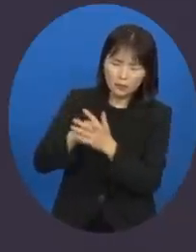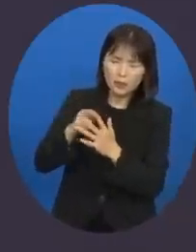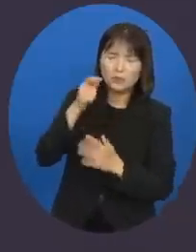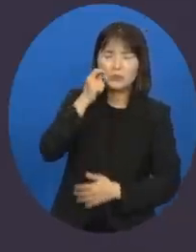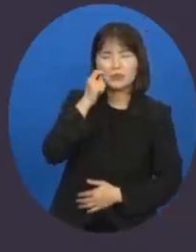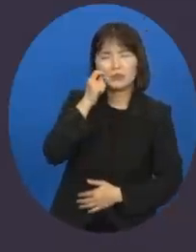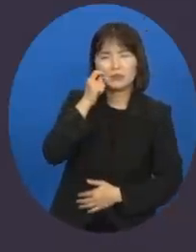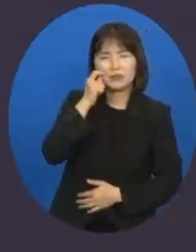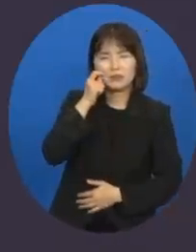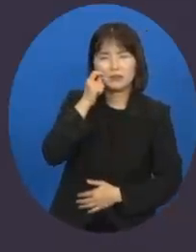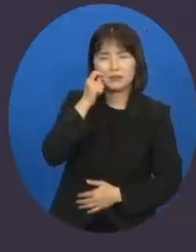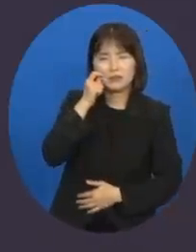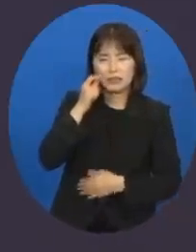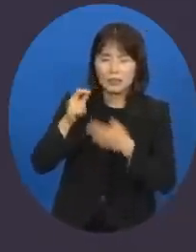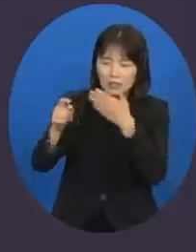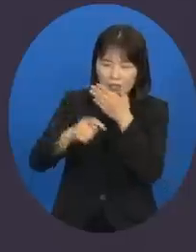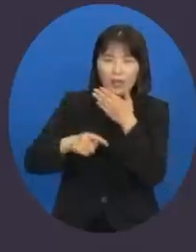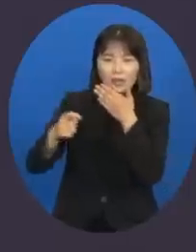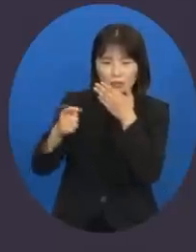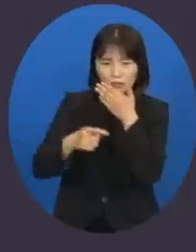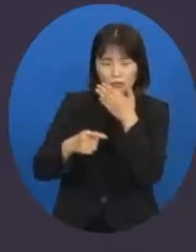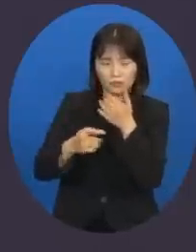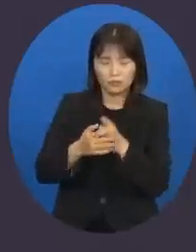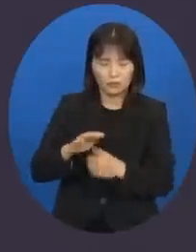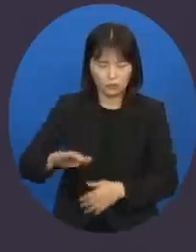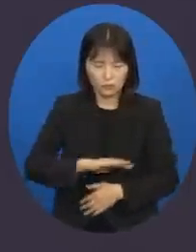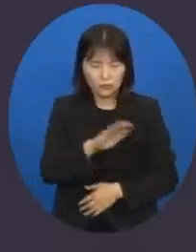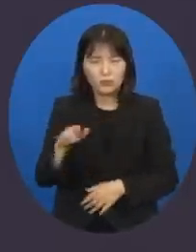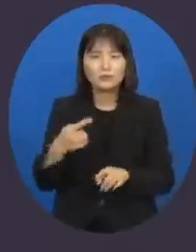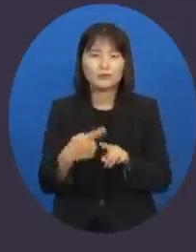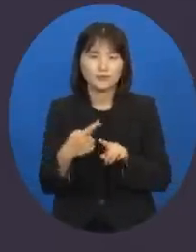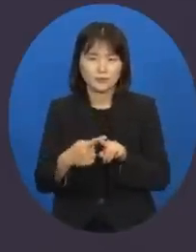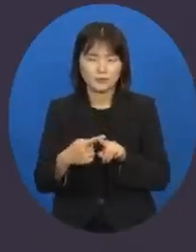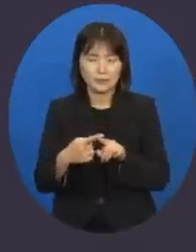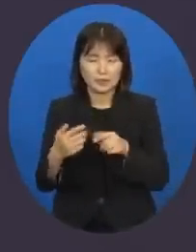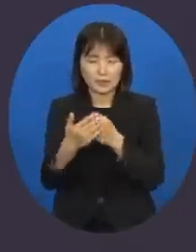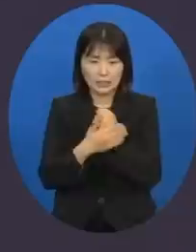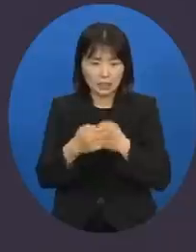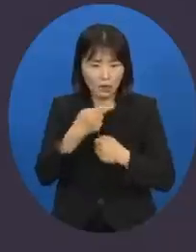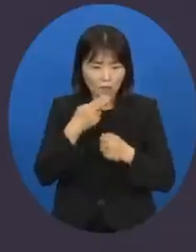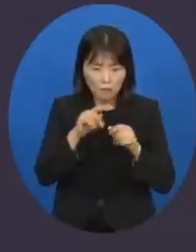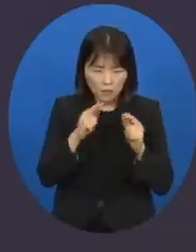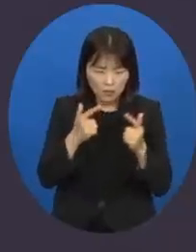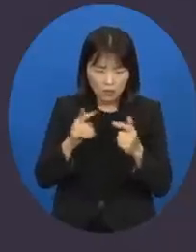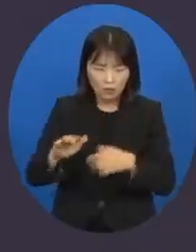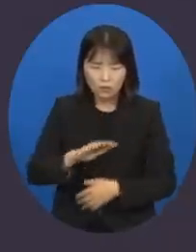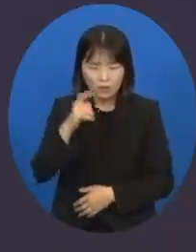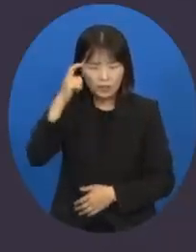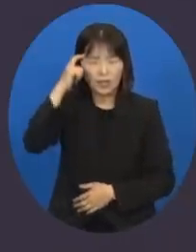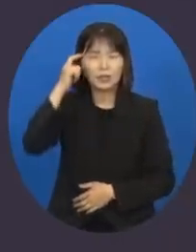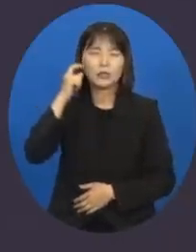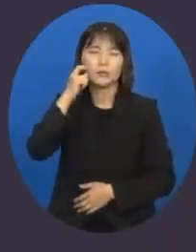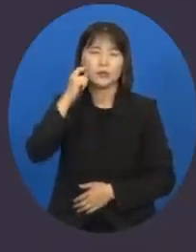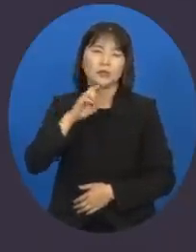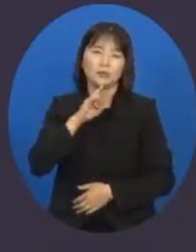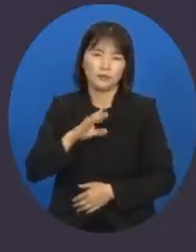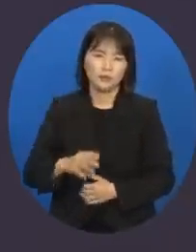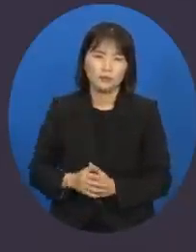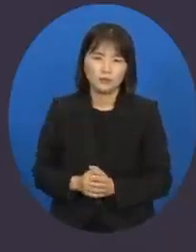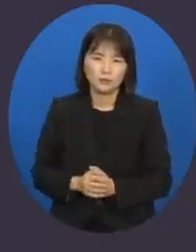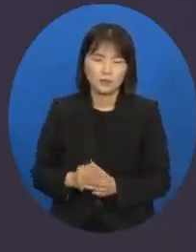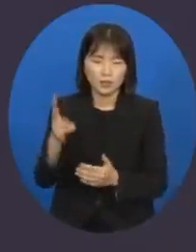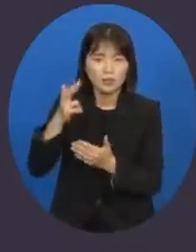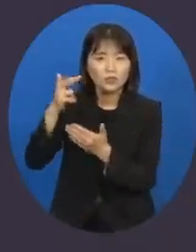것이 바로 그 강도였는데 우리도 마찬가지입니다. 은혜가 없었던 것이 아니라 우리가 깨닫지 못했을 뿐입니다.